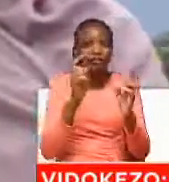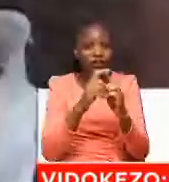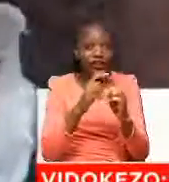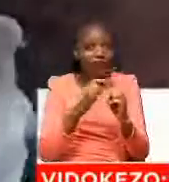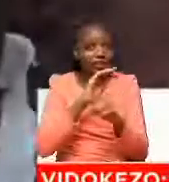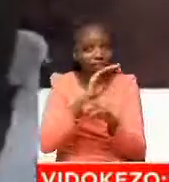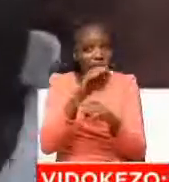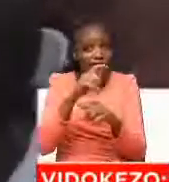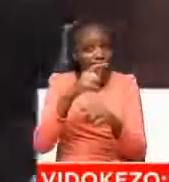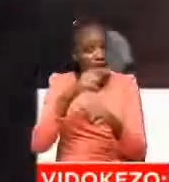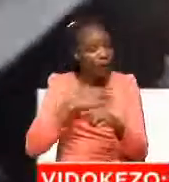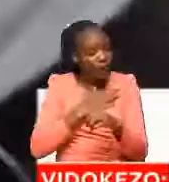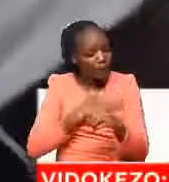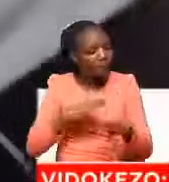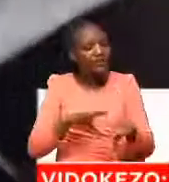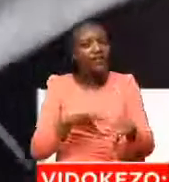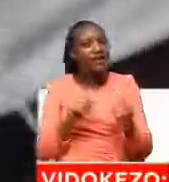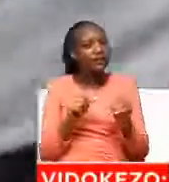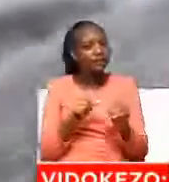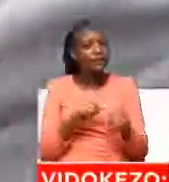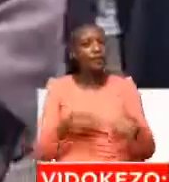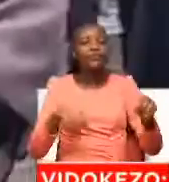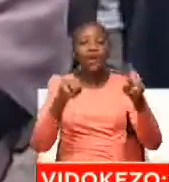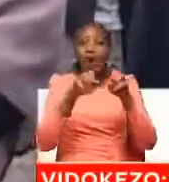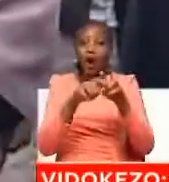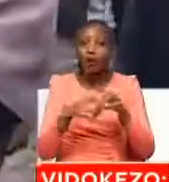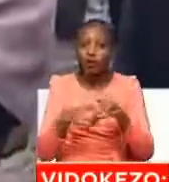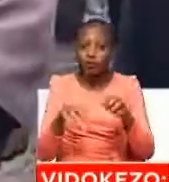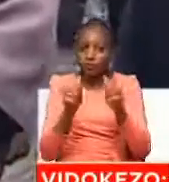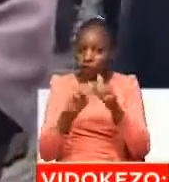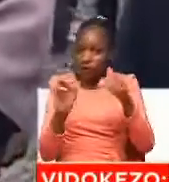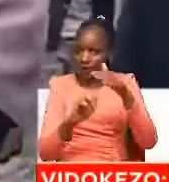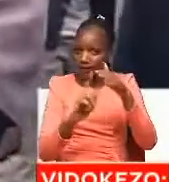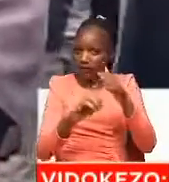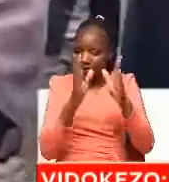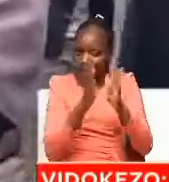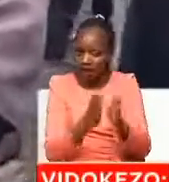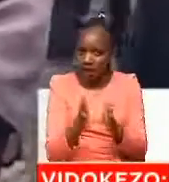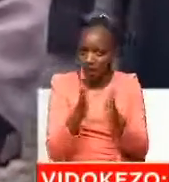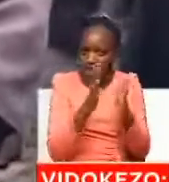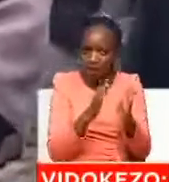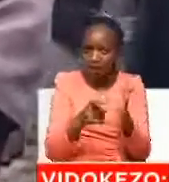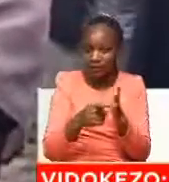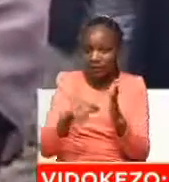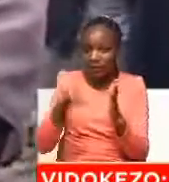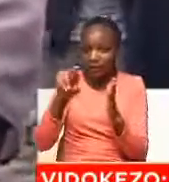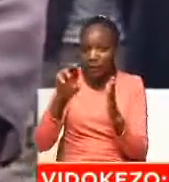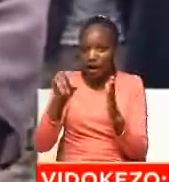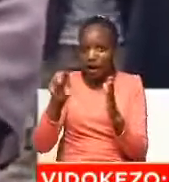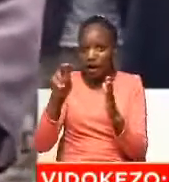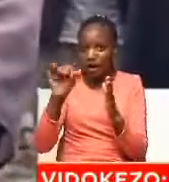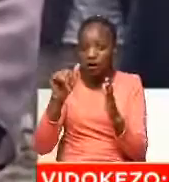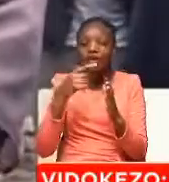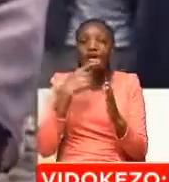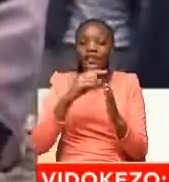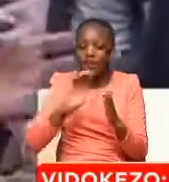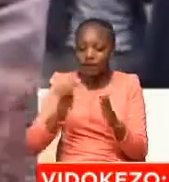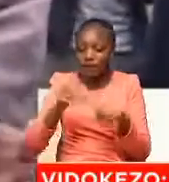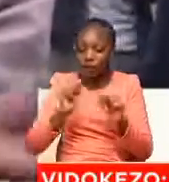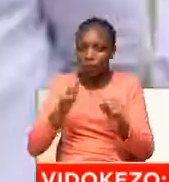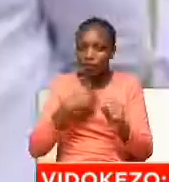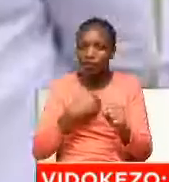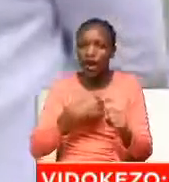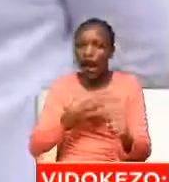wapimwe. Akiandamana na waziri wa ugatuzi na mipango kaunti ya Narok, Ezekiel Rono, amesema kaunti itaweka pipa